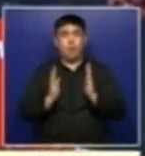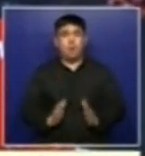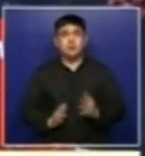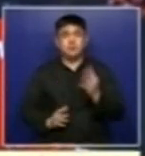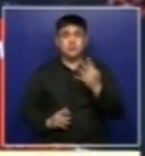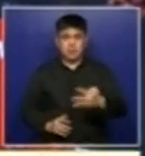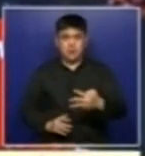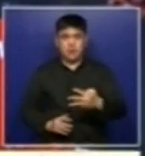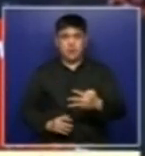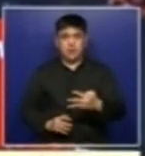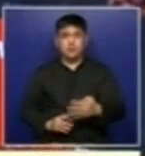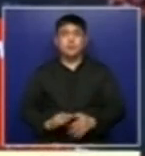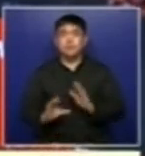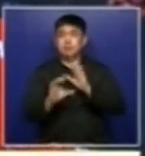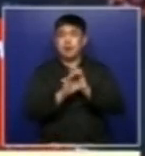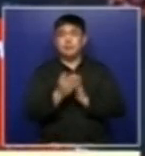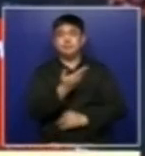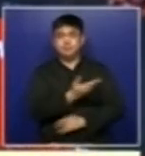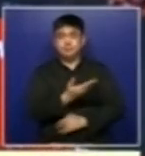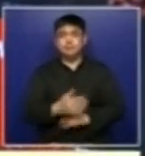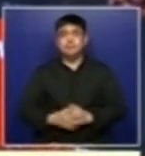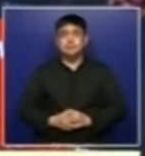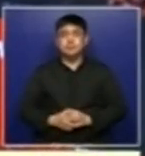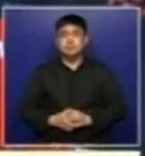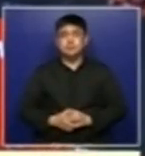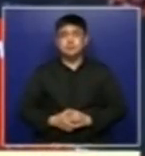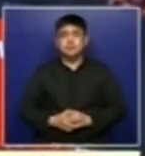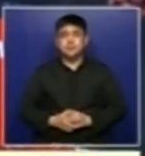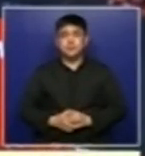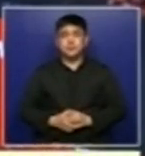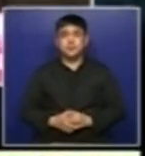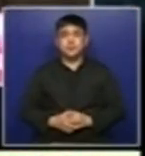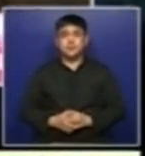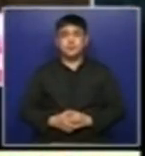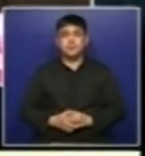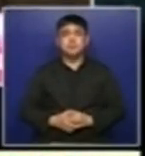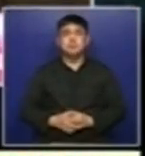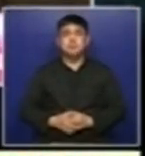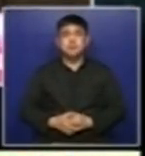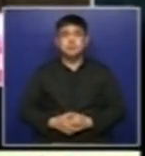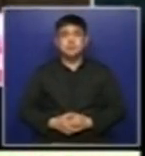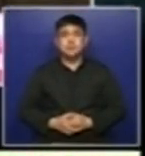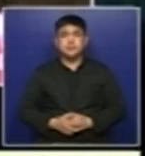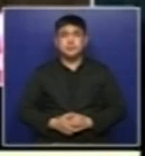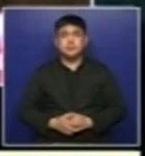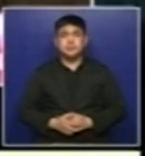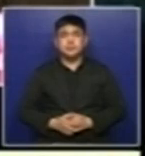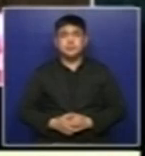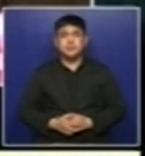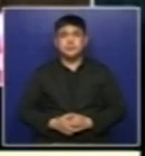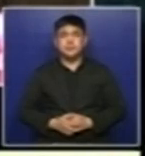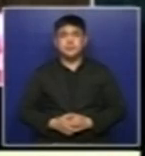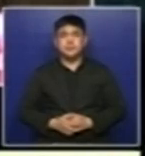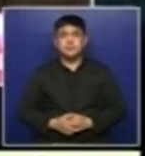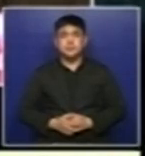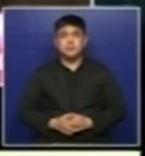าตได้แสดงนะครับในจอมอนิเตอร์ของสภาได้ขออนุญาตท่านประธานนะครับท่